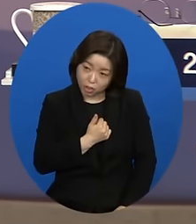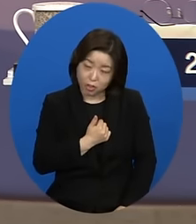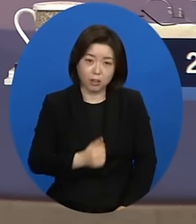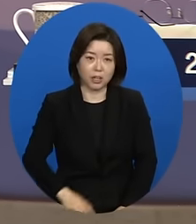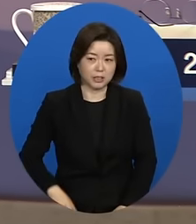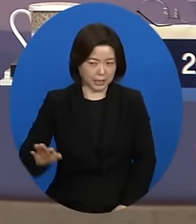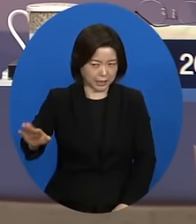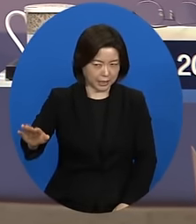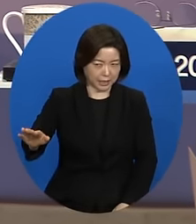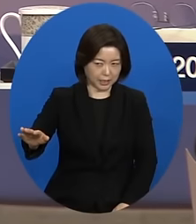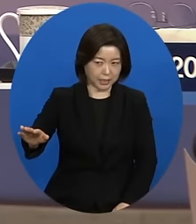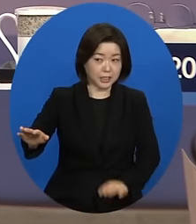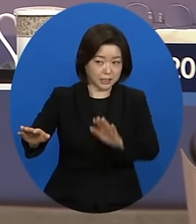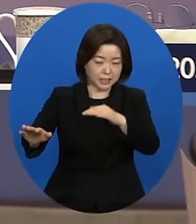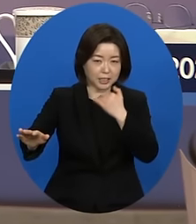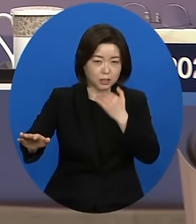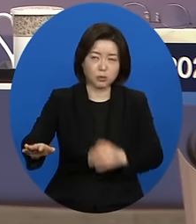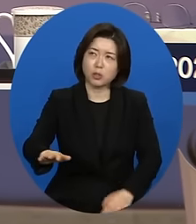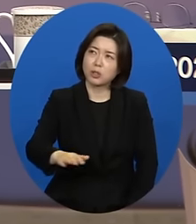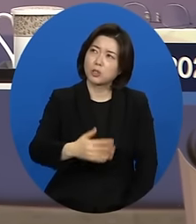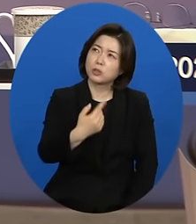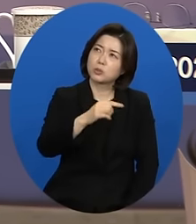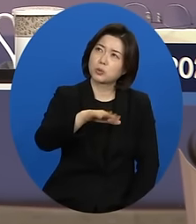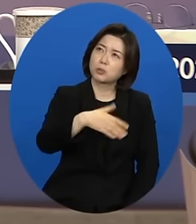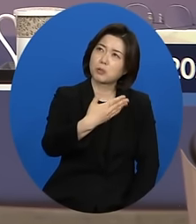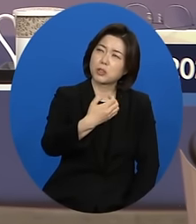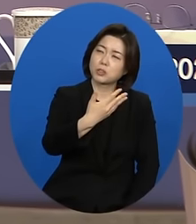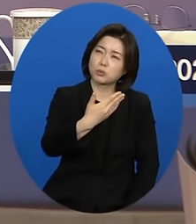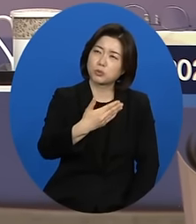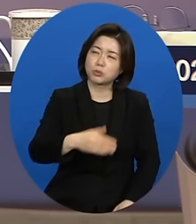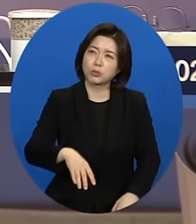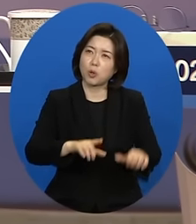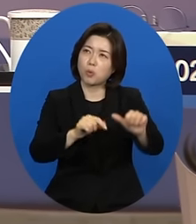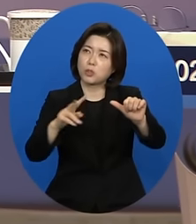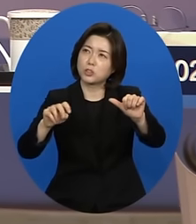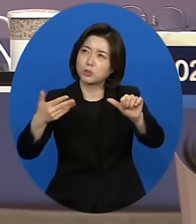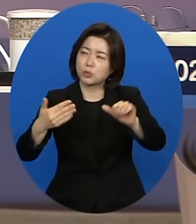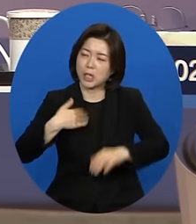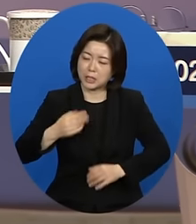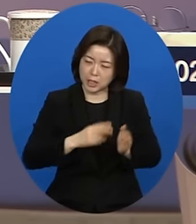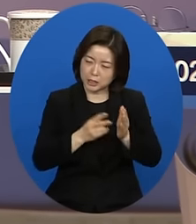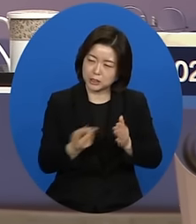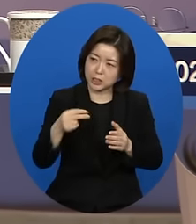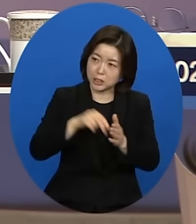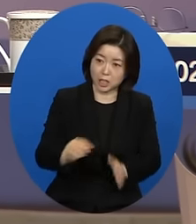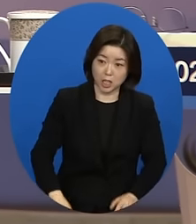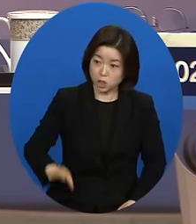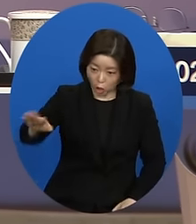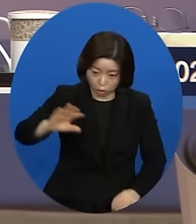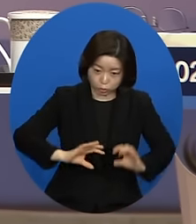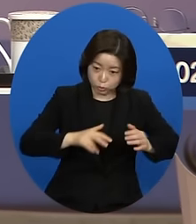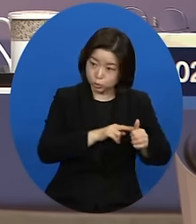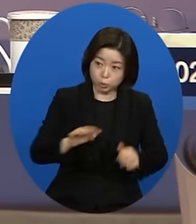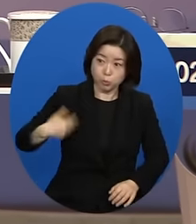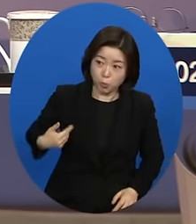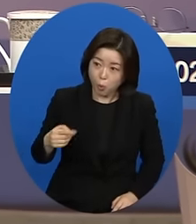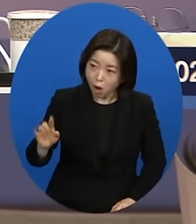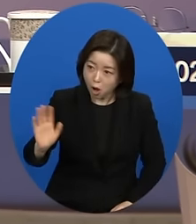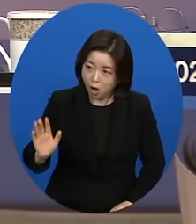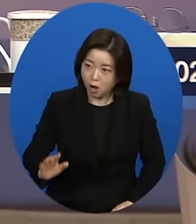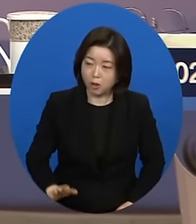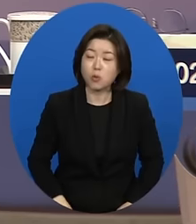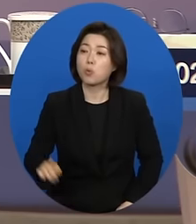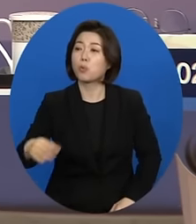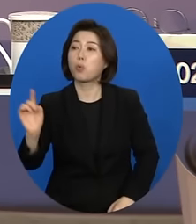야야야, 잠깐만. 1989년 5월 29일 날 기차 탄 거 국정원도 몰라. 그러니까